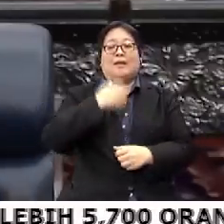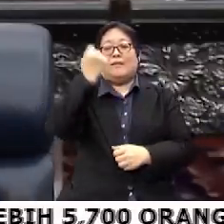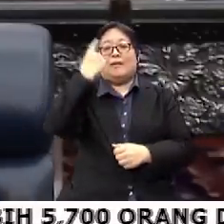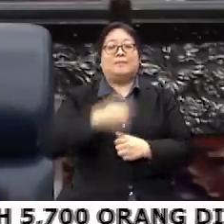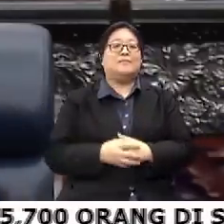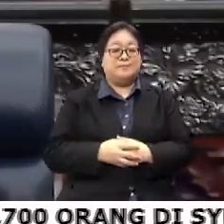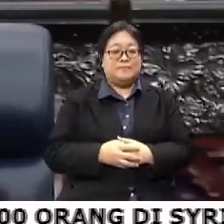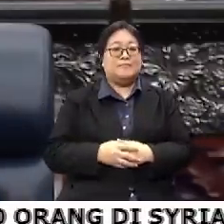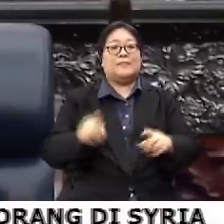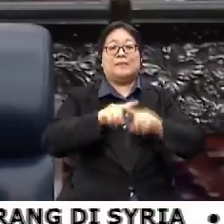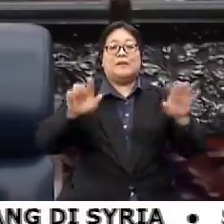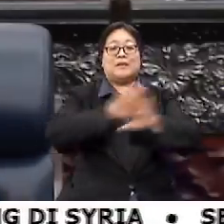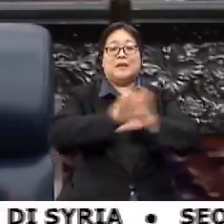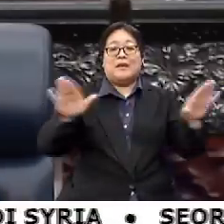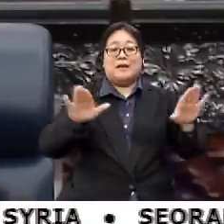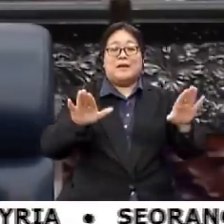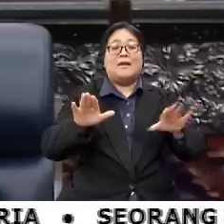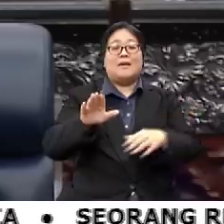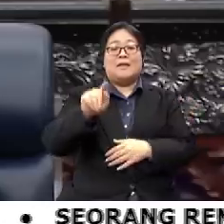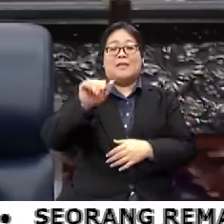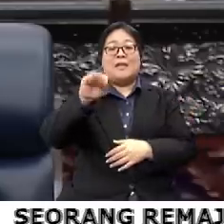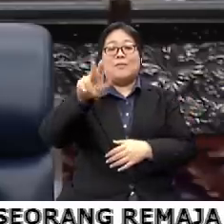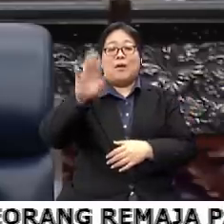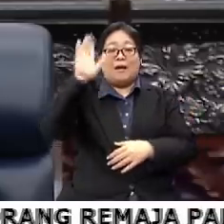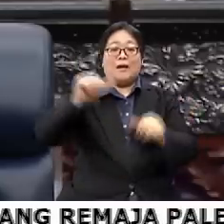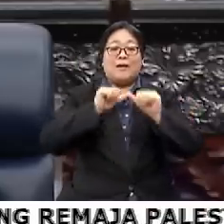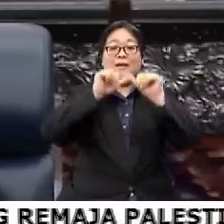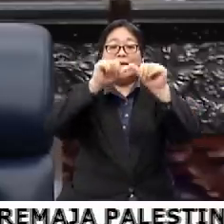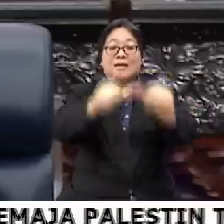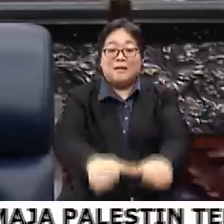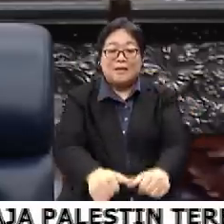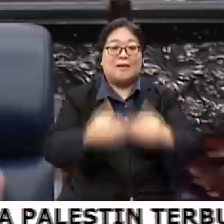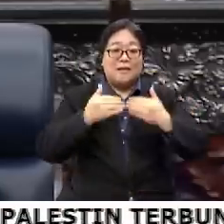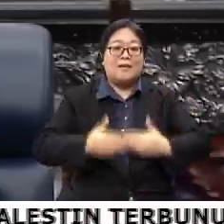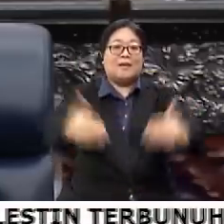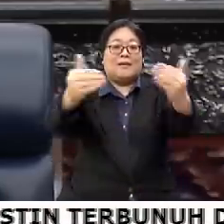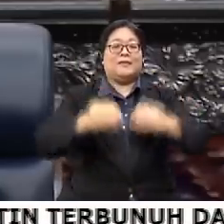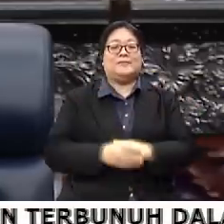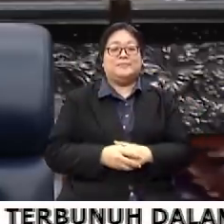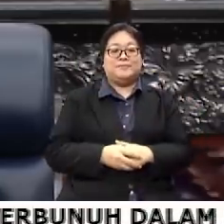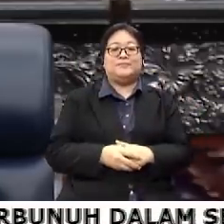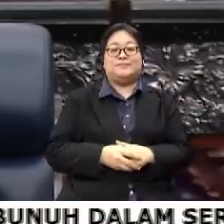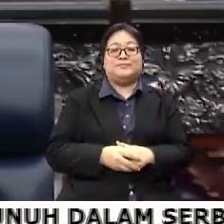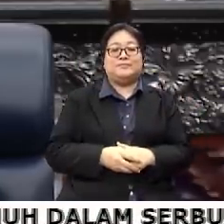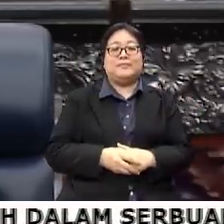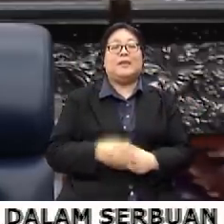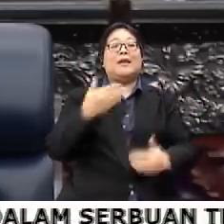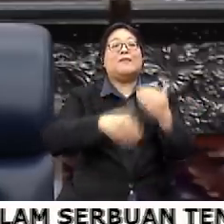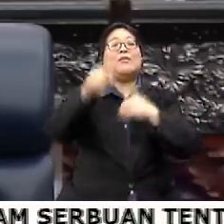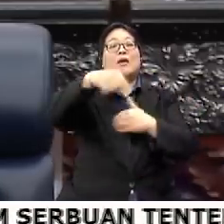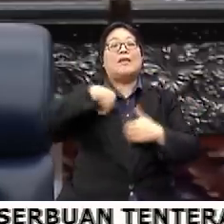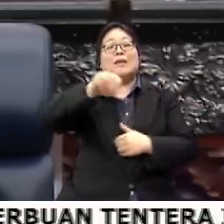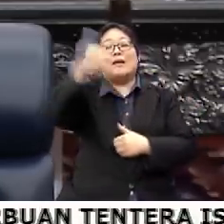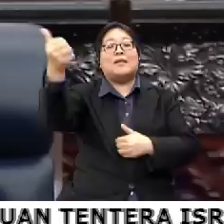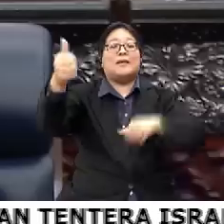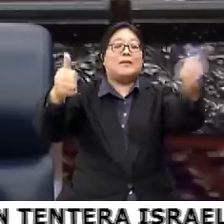tu. Tapi jangan fikir yang Muhammad Tambun akan kekal abadi untuk selama-lamanya. After you, there will be other